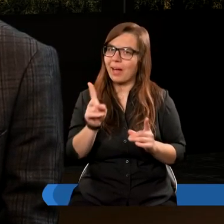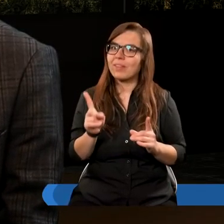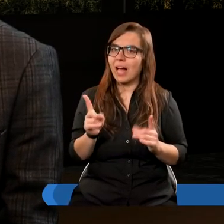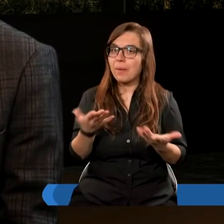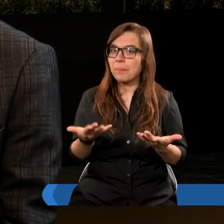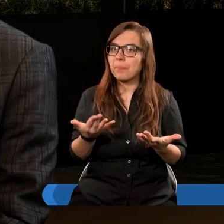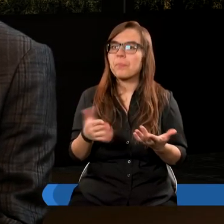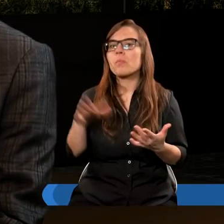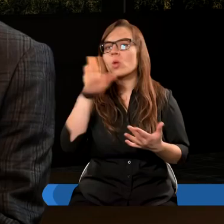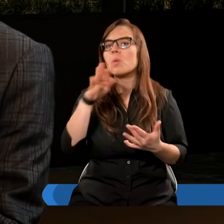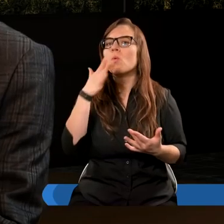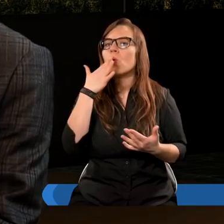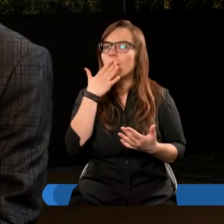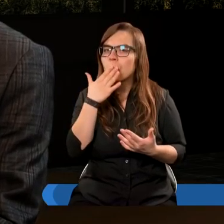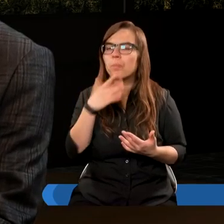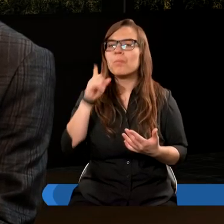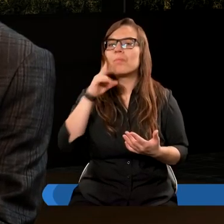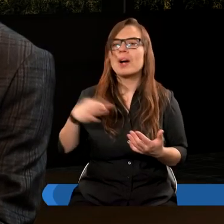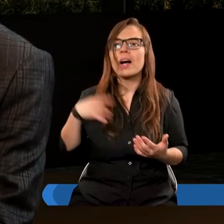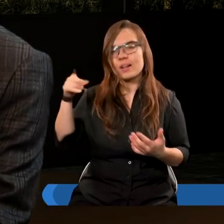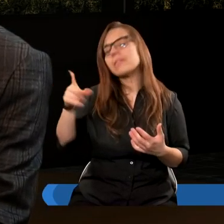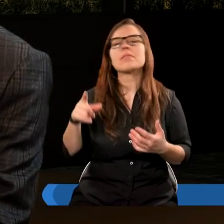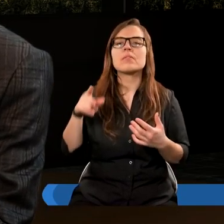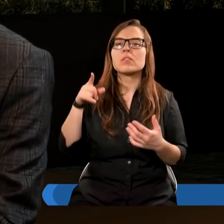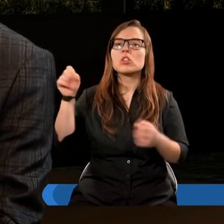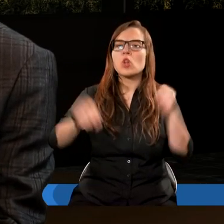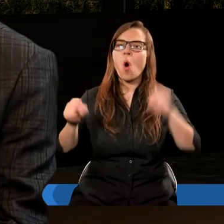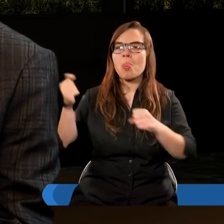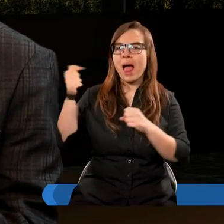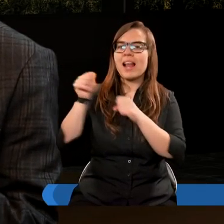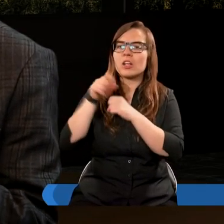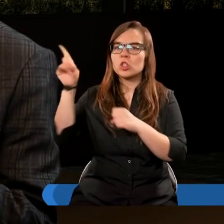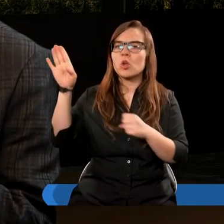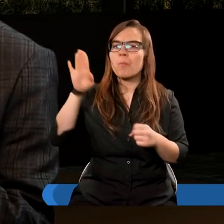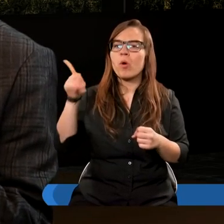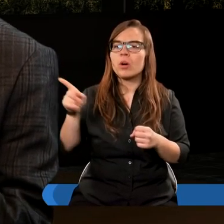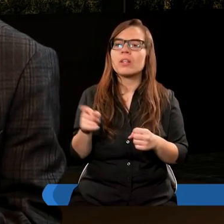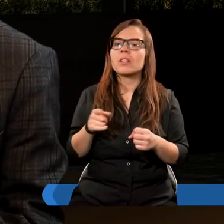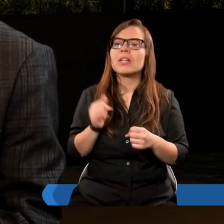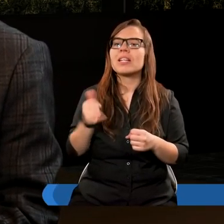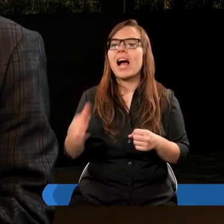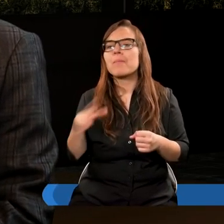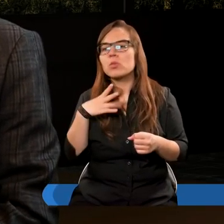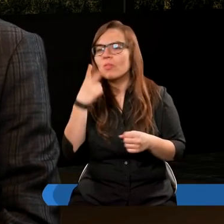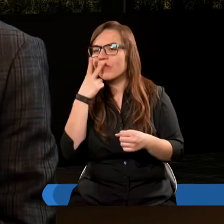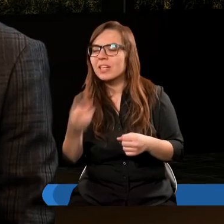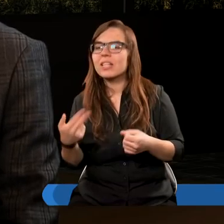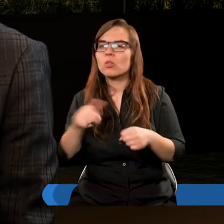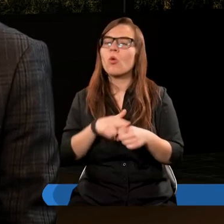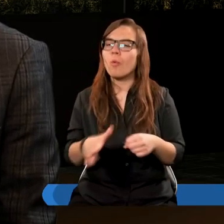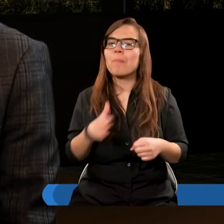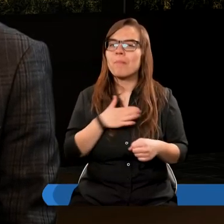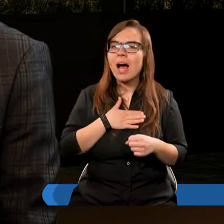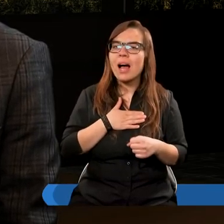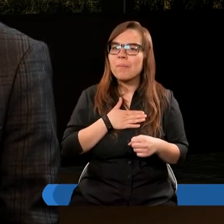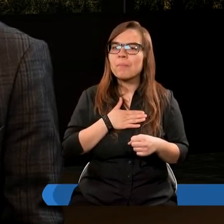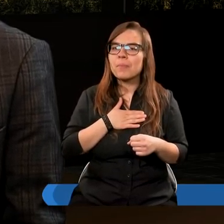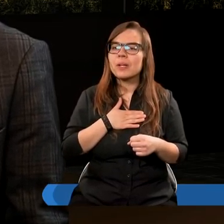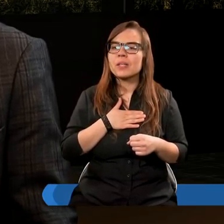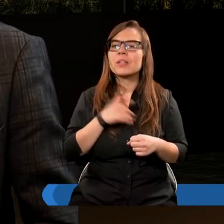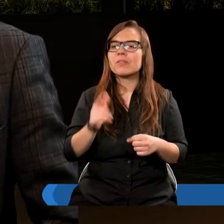I Bóg mówi, że sąd należy do Niego. Więc jakby tutaj ta wizja, którą potem mamy w